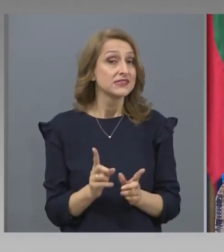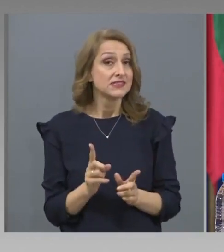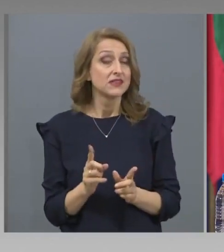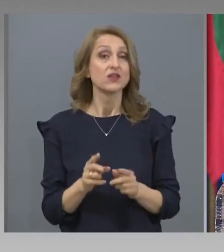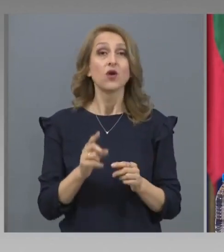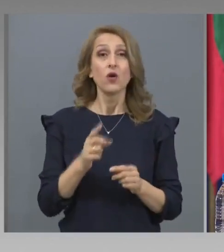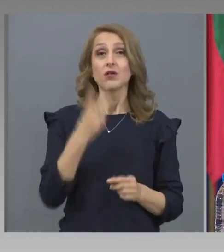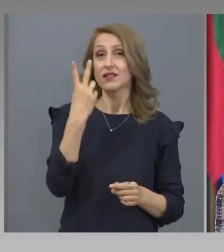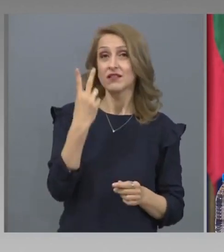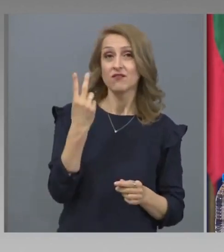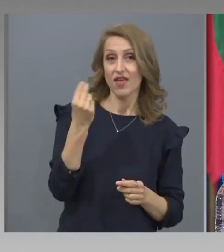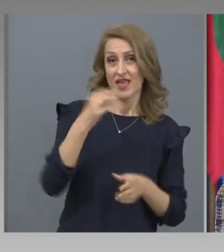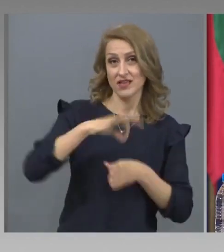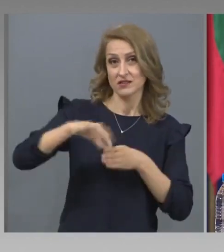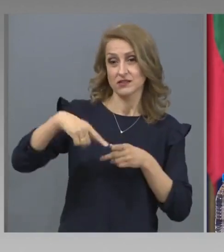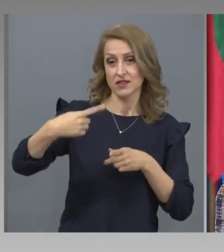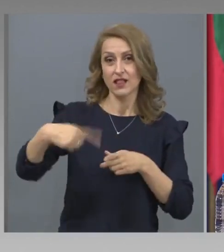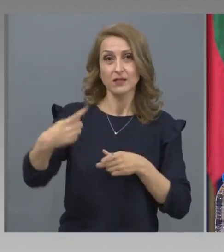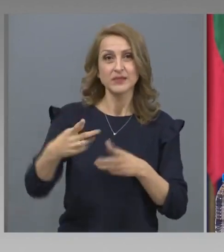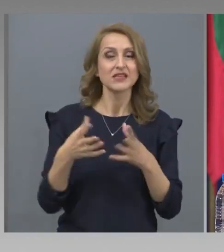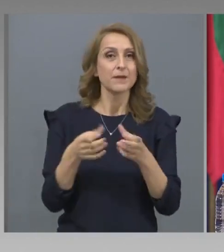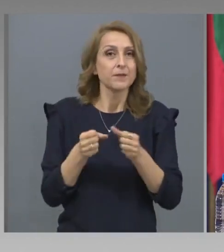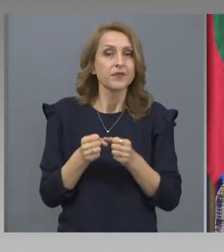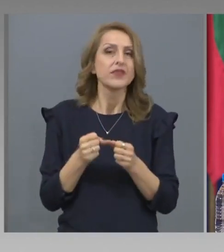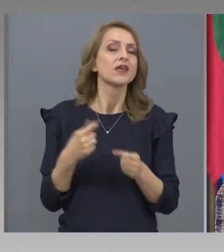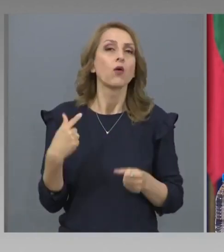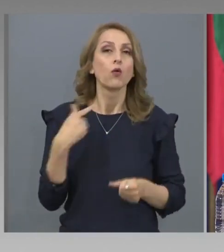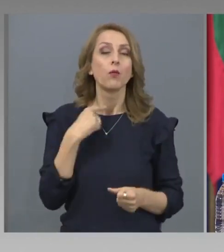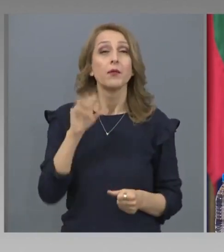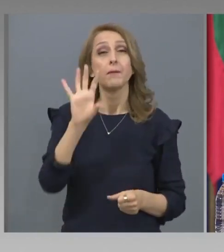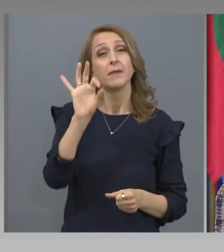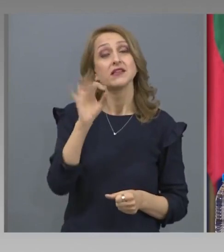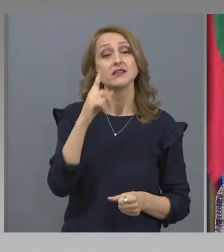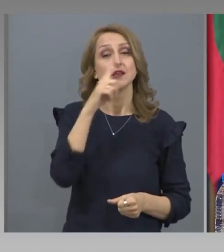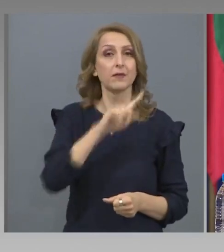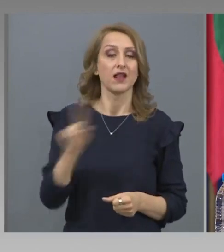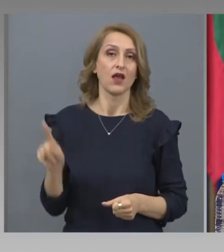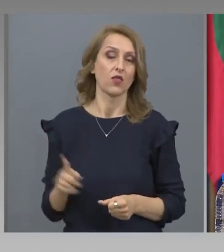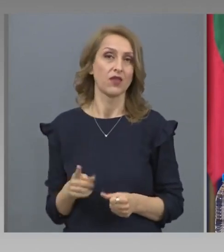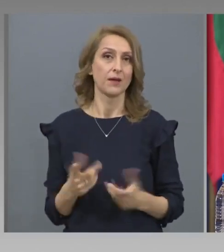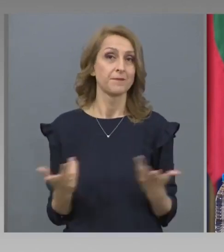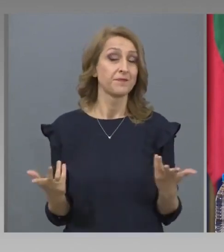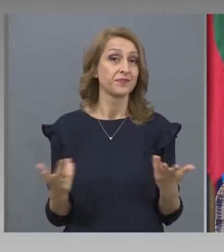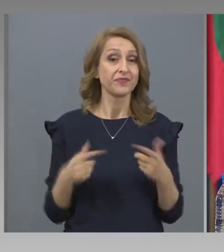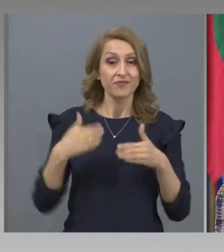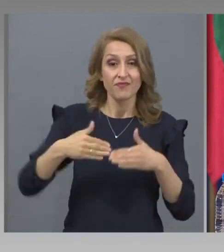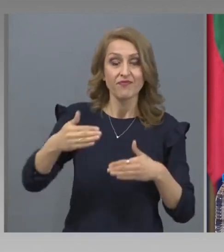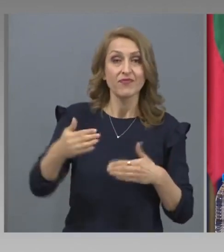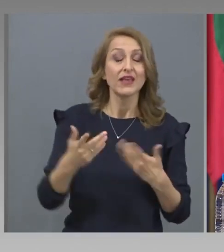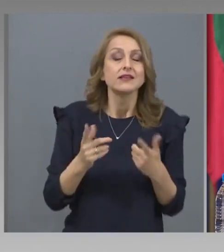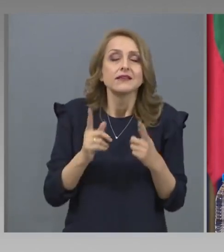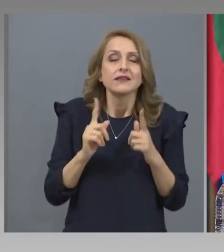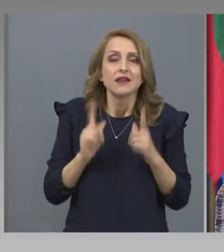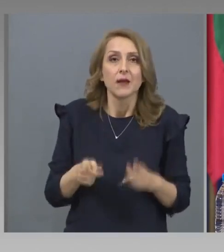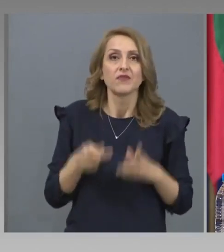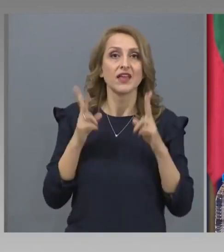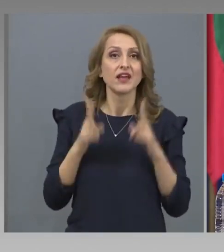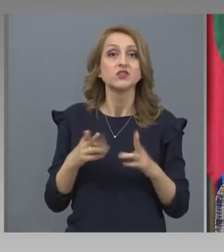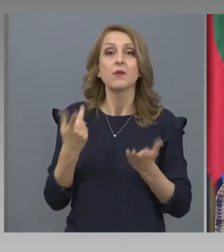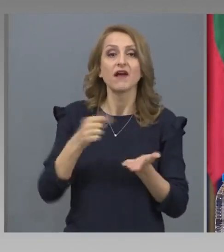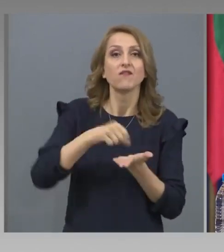Две седмици задържане на този процес е към 50 милиона. Защото трябва да решим какво да